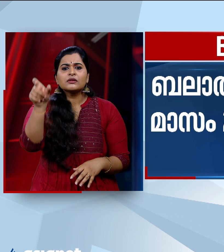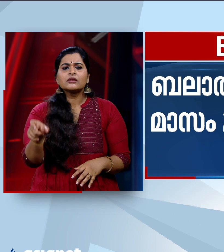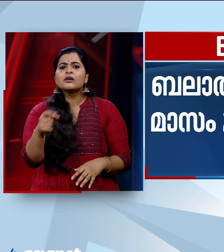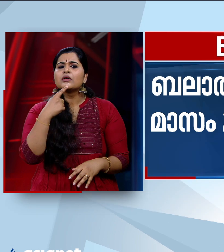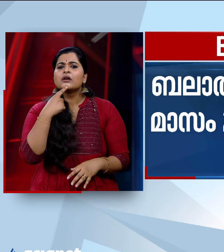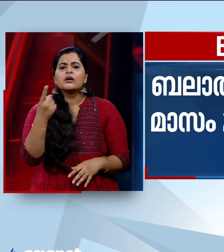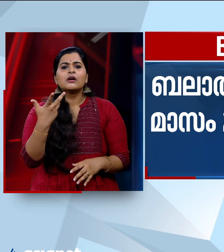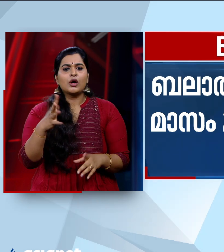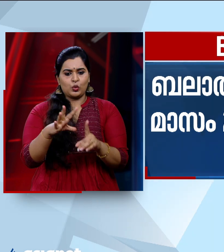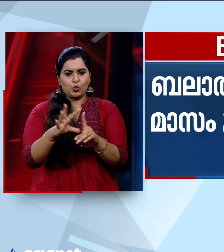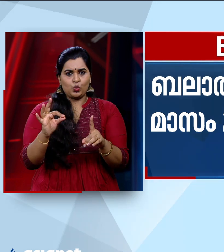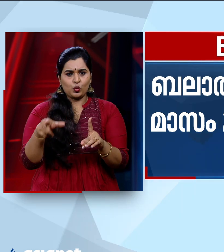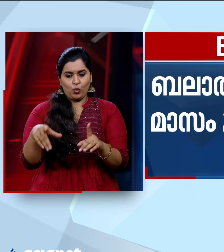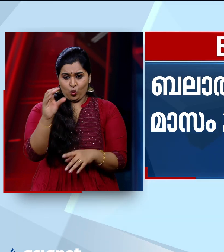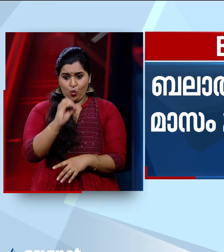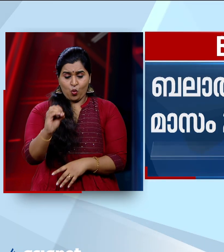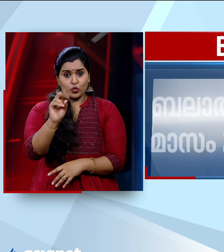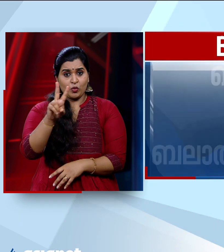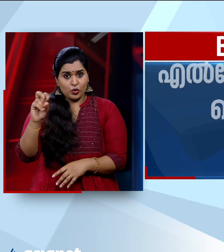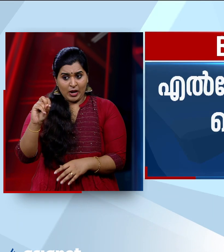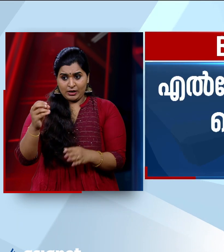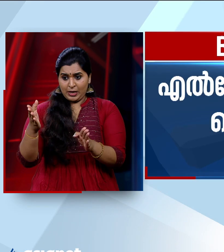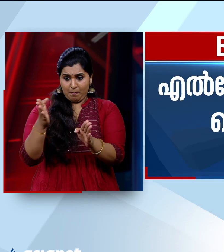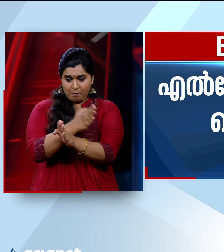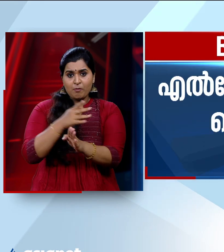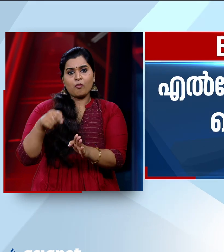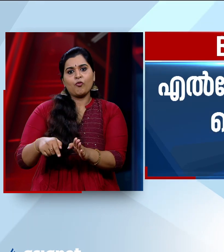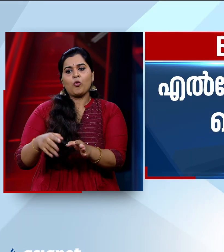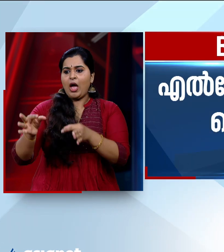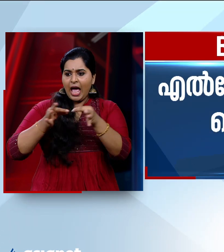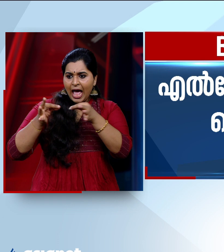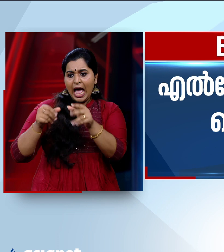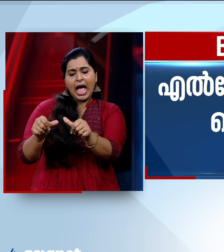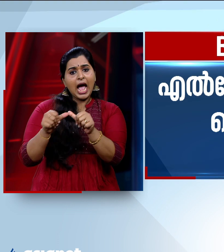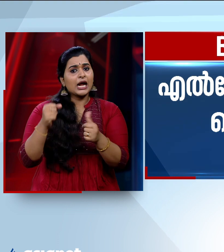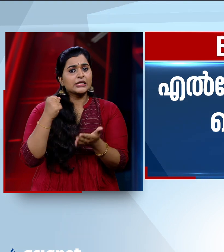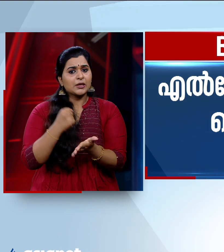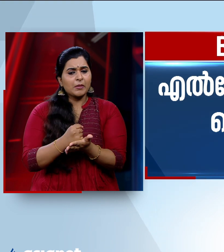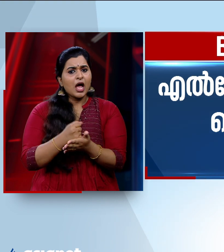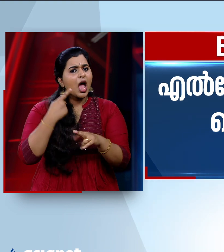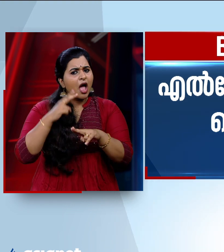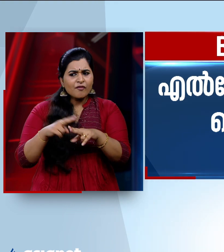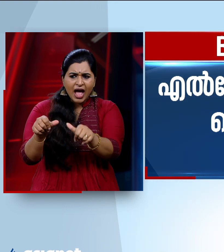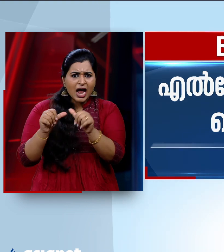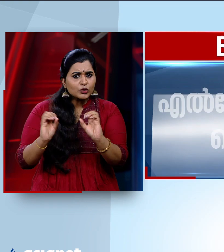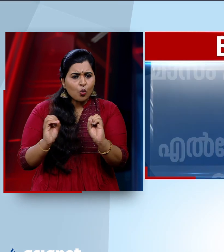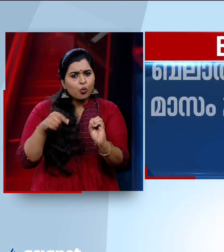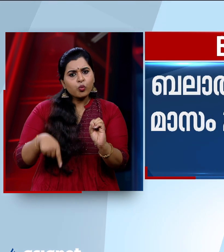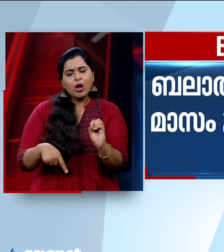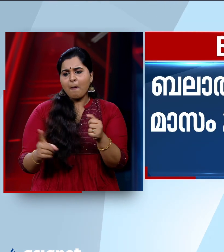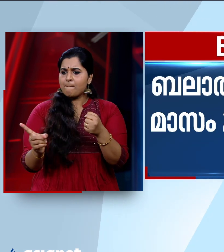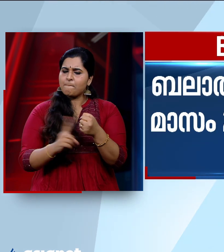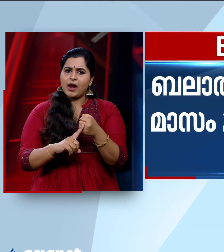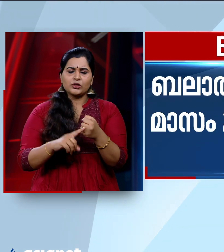ഡേറ്റിന് 20-നുള്ളിൽ മറുപടി ഇല്ലെങ്കിൽ, വിശദീകരണം നൽകിയിട്ടില്ലെങ്കിൽ പോലും നടപടി എടുക്കും, അച്ചടക്ക നടപടി എടുക്കുമെന്നാണ് ഇപ്പോൾ കെ പി